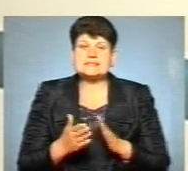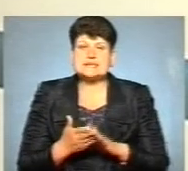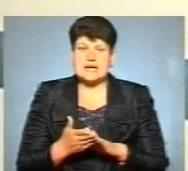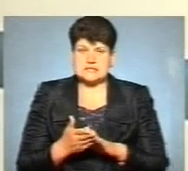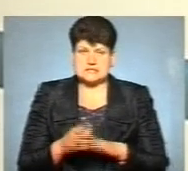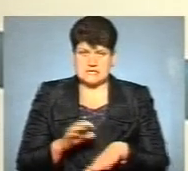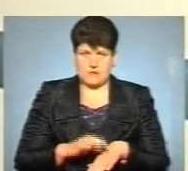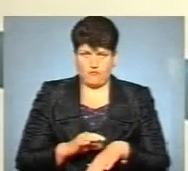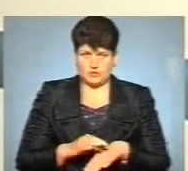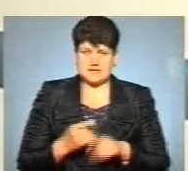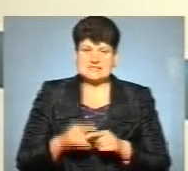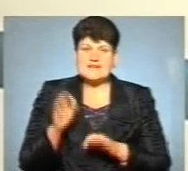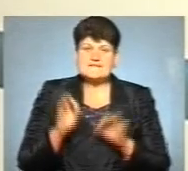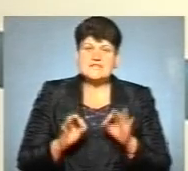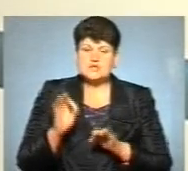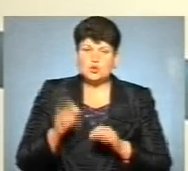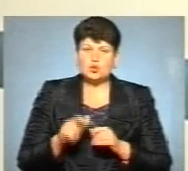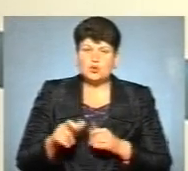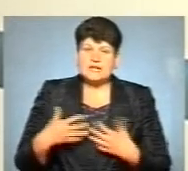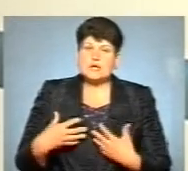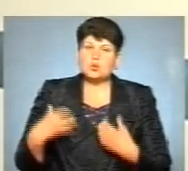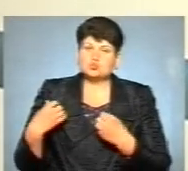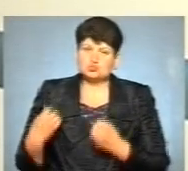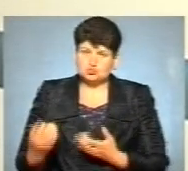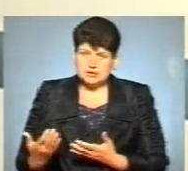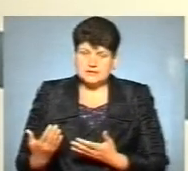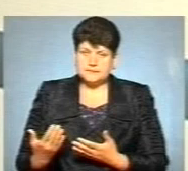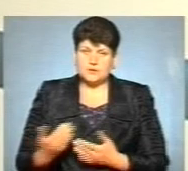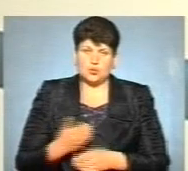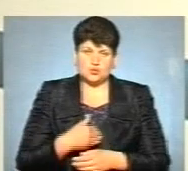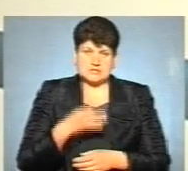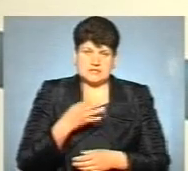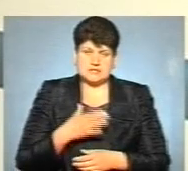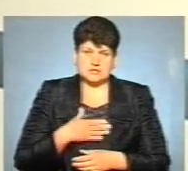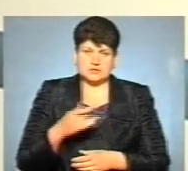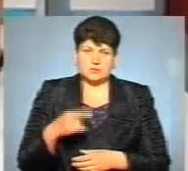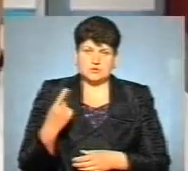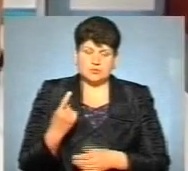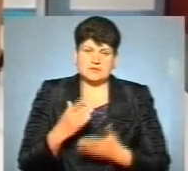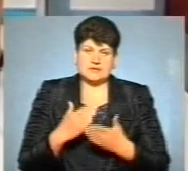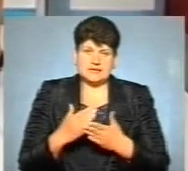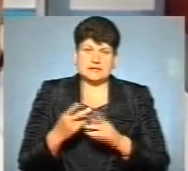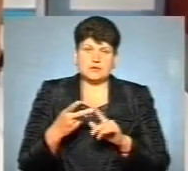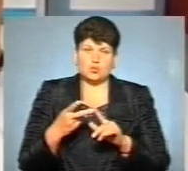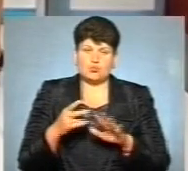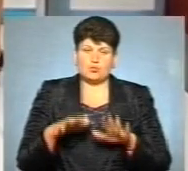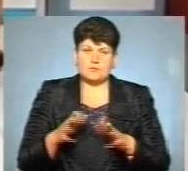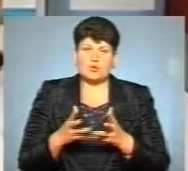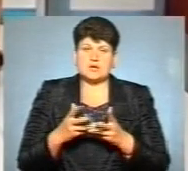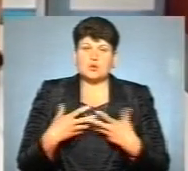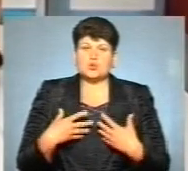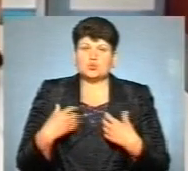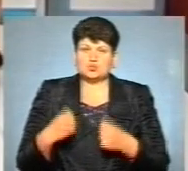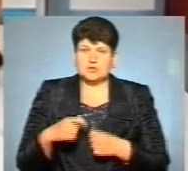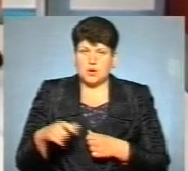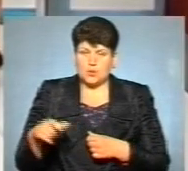Це відсоток людей, які одужали. Хочу сказати, що наша Тернопільська область знаходиться на другому місці по кількості одужаних